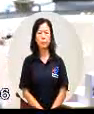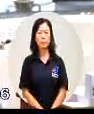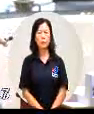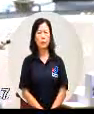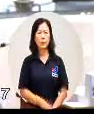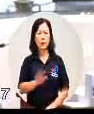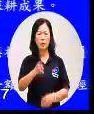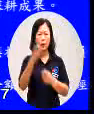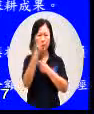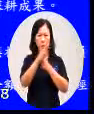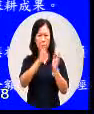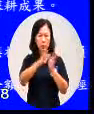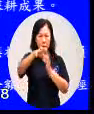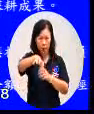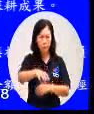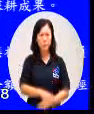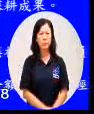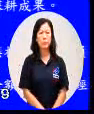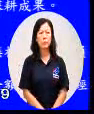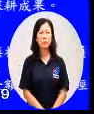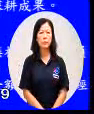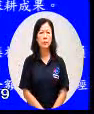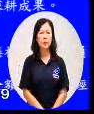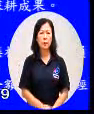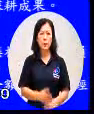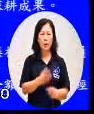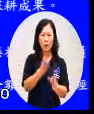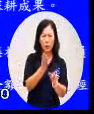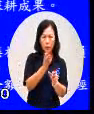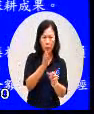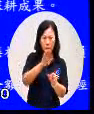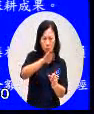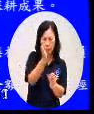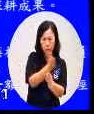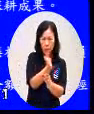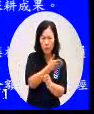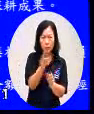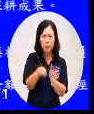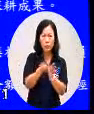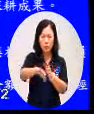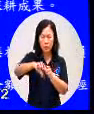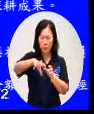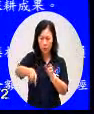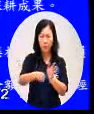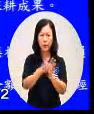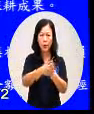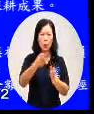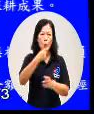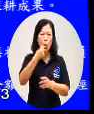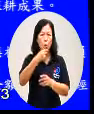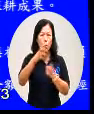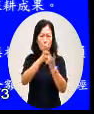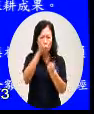监理处哈，干理处东侧的地方。在红线